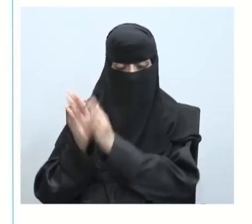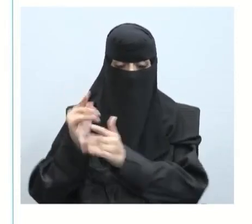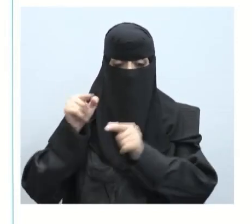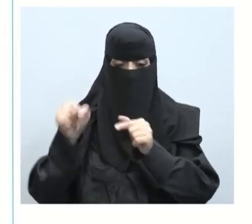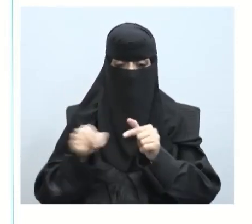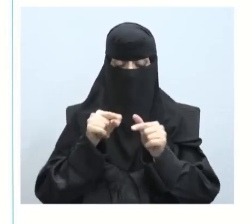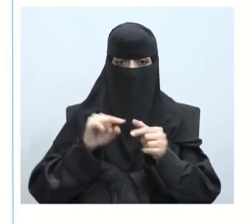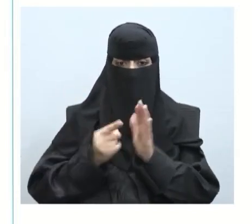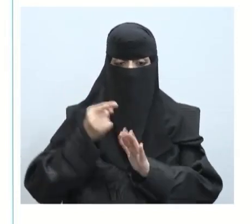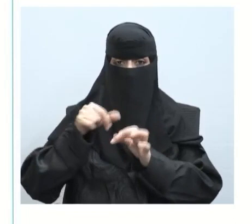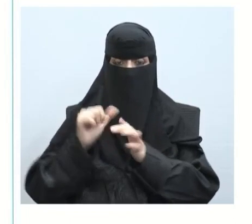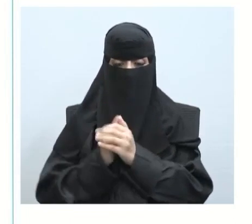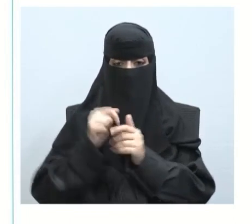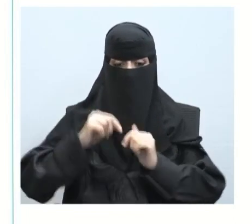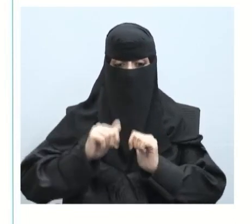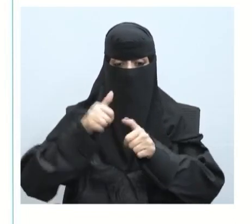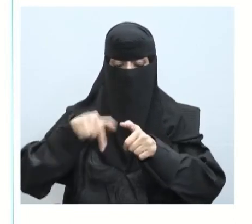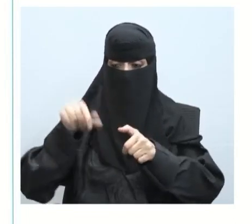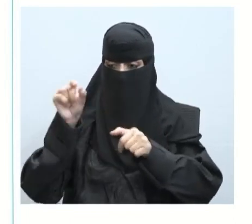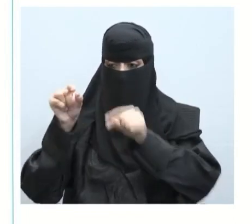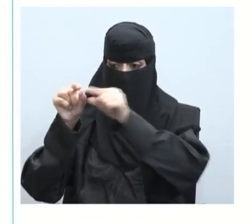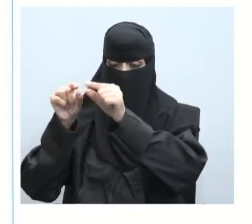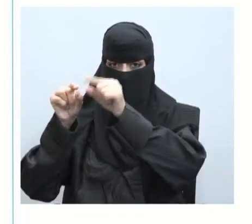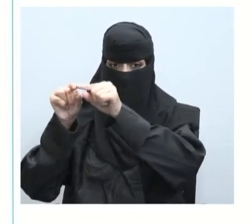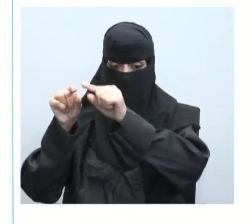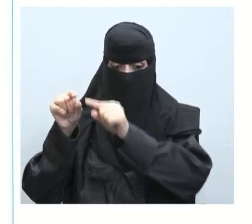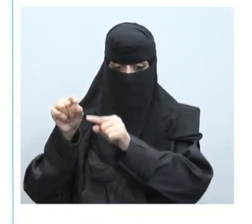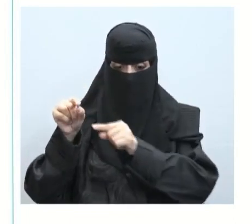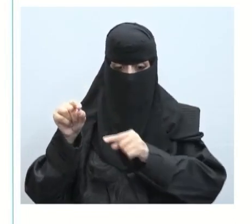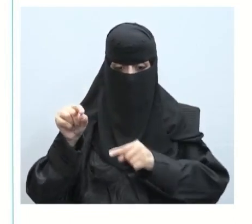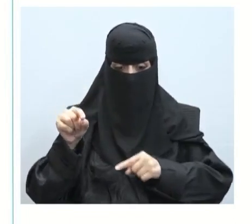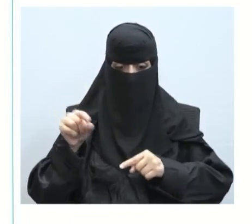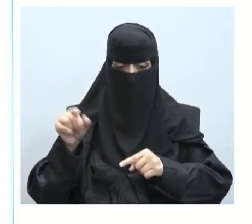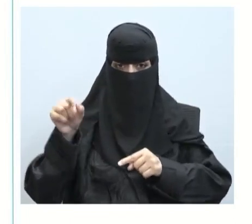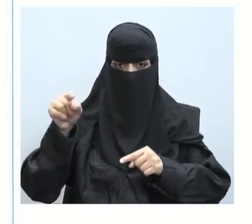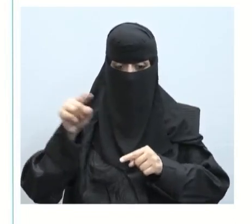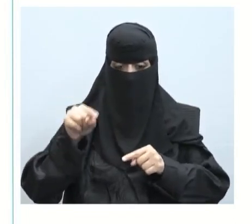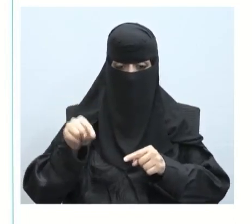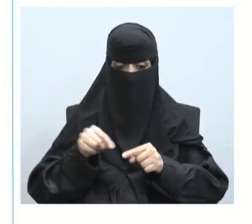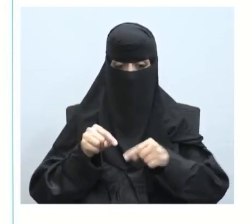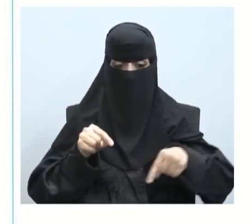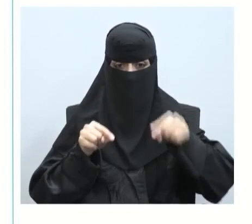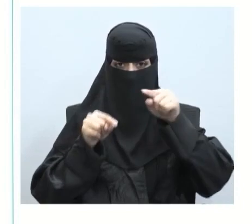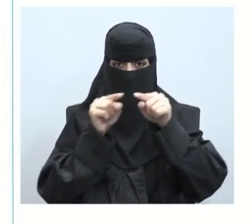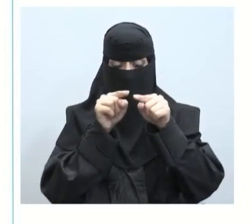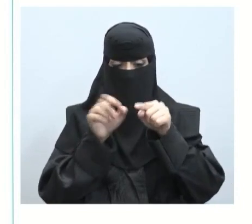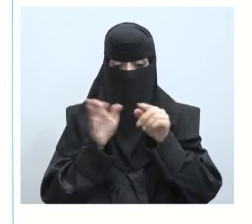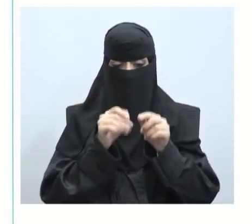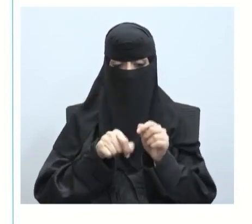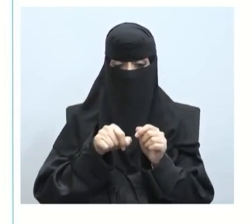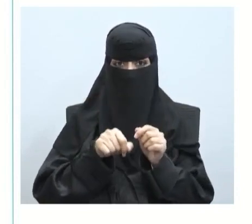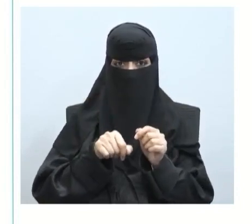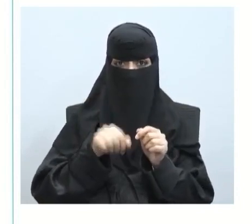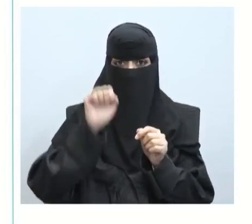طريق أولا قمنا بتوصيل الباعث بالترانزستور الضوئي إلى الطرف التناظري A0،